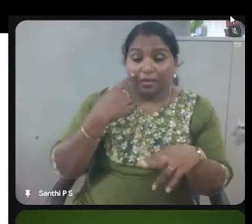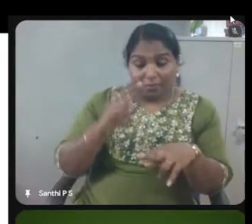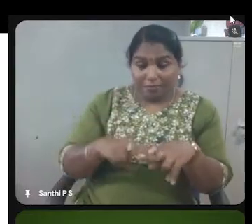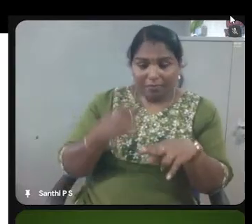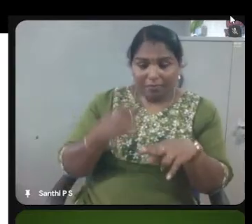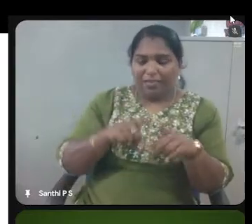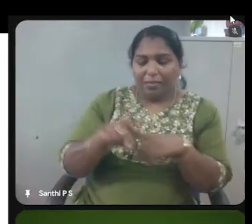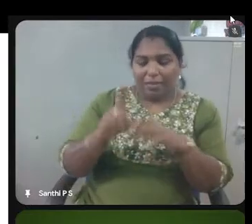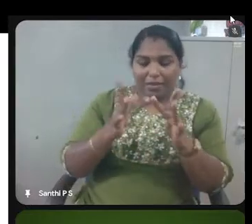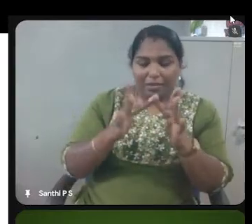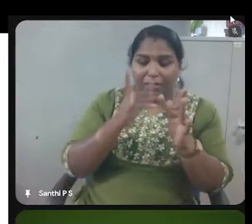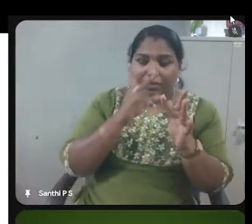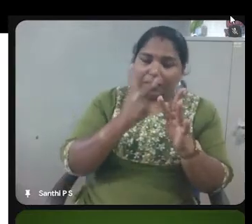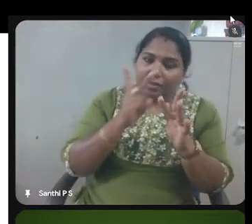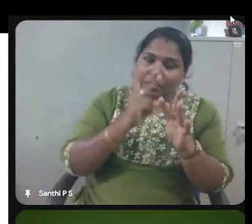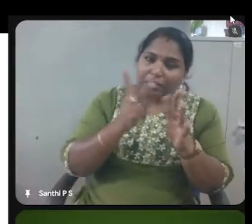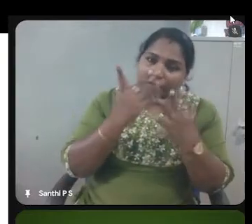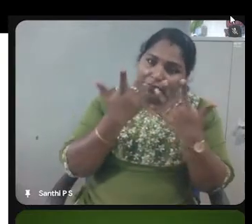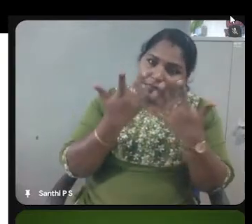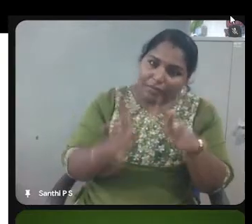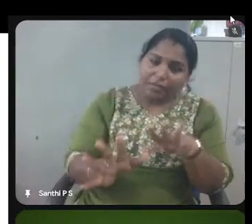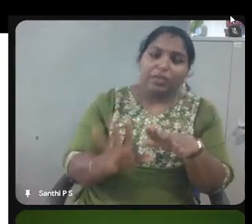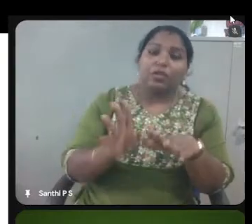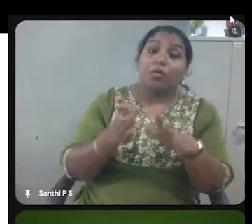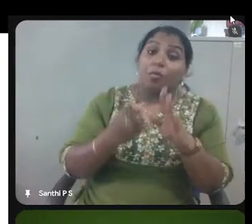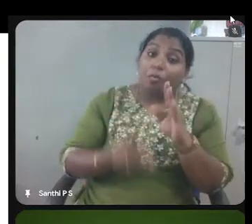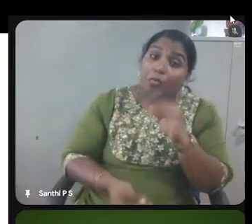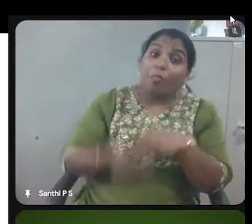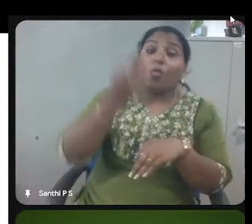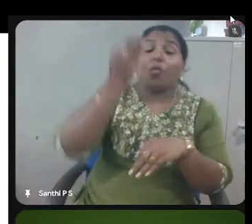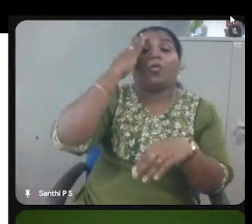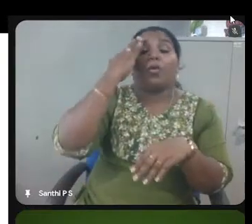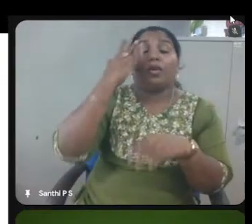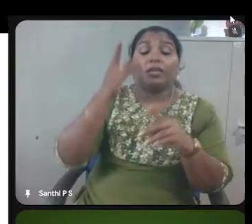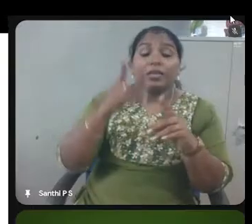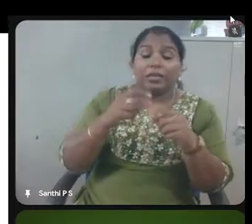കഴിഞ്ഞാൽ എല്ലാം വളരെ നമുക്ക് ആ പ്രായത്തിൽ കഴിഞ്ഞുള്ള അറിവുകളായി പോയത്.